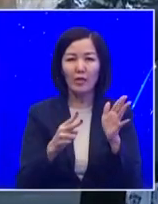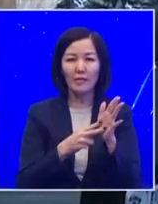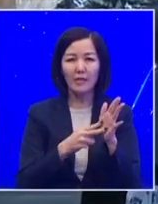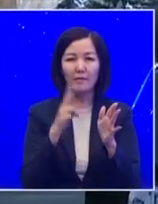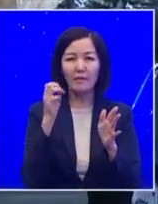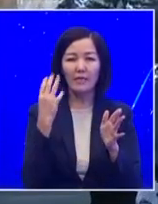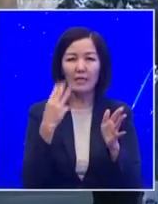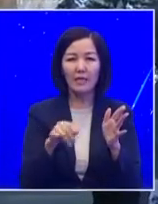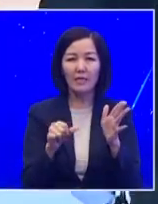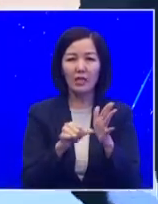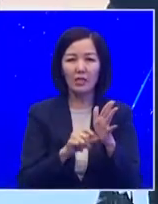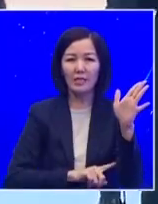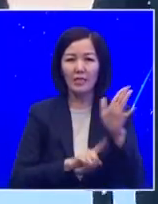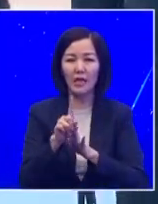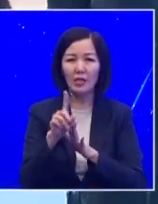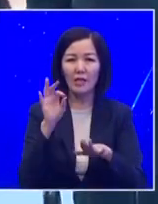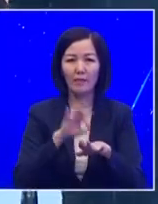147 236. С начала пандемии умерли